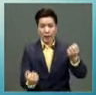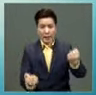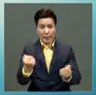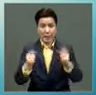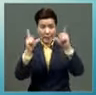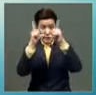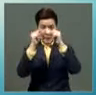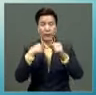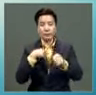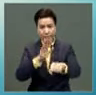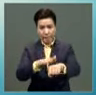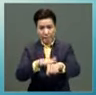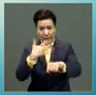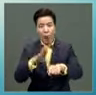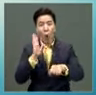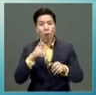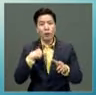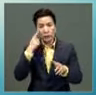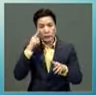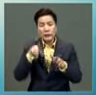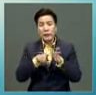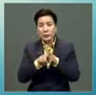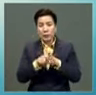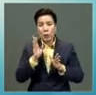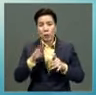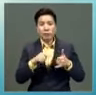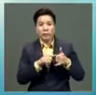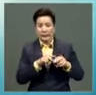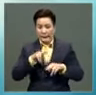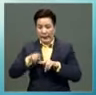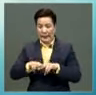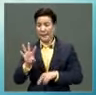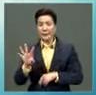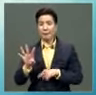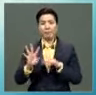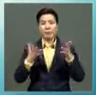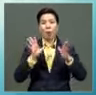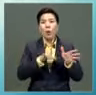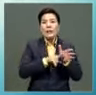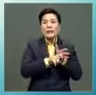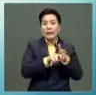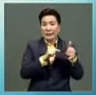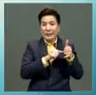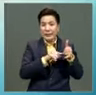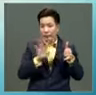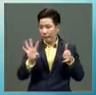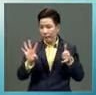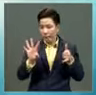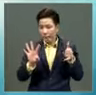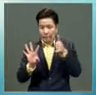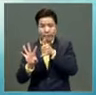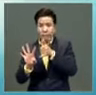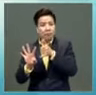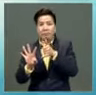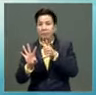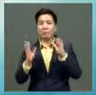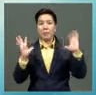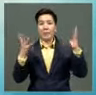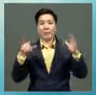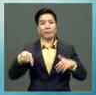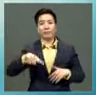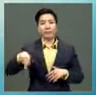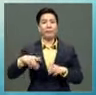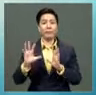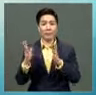ขับรถแท็กซี่แล้วยืนยันว่าผู้ติดเชื้อไม่ใช่ผู้โดยสาร1ใน4คนที่ตนไปรับไปส่งนะ